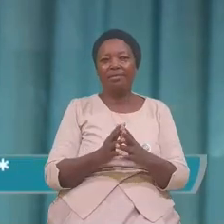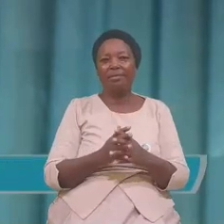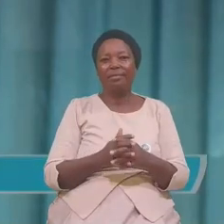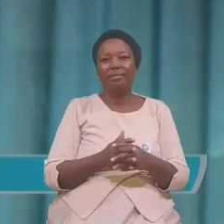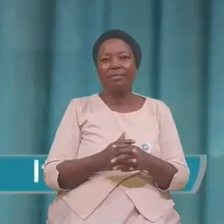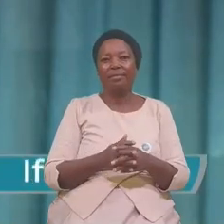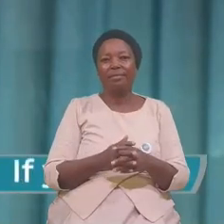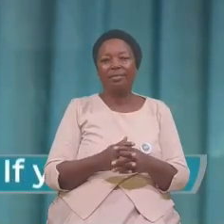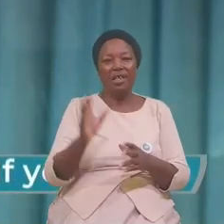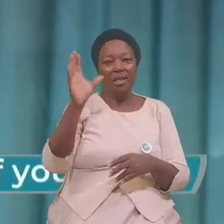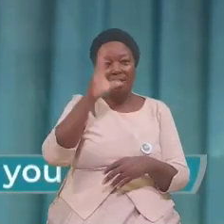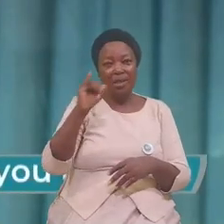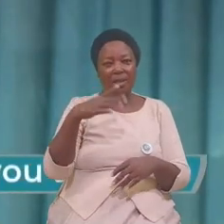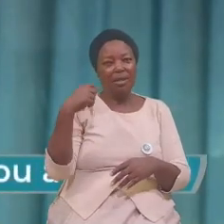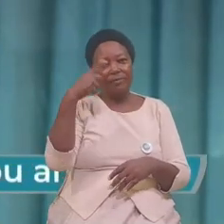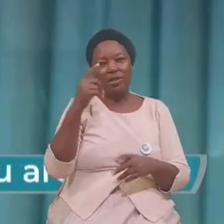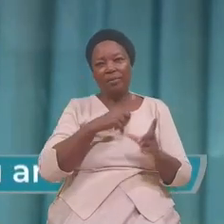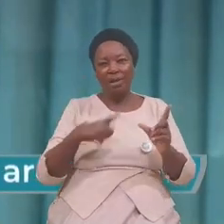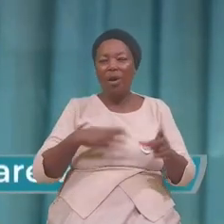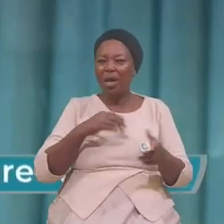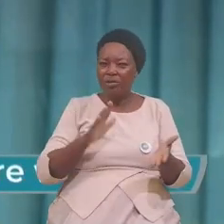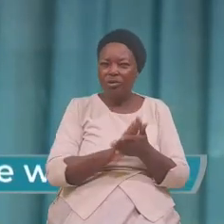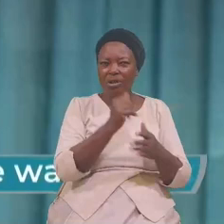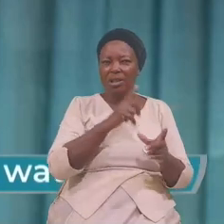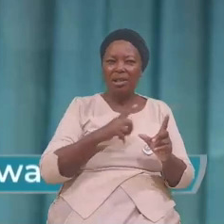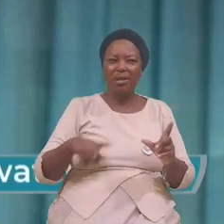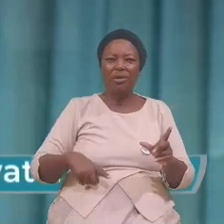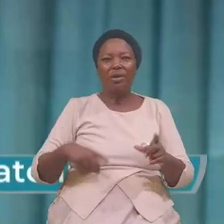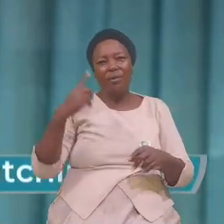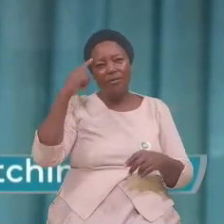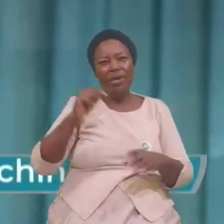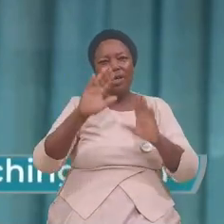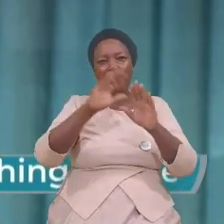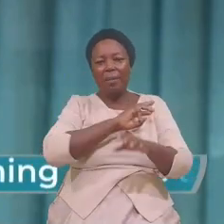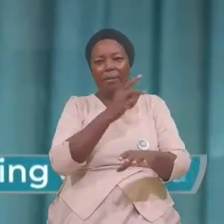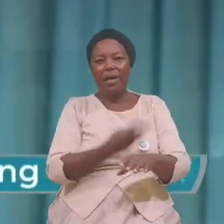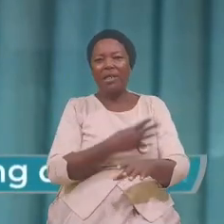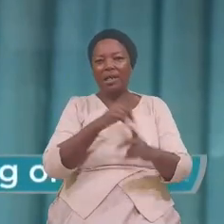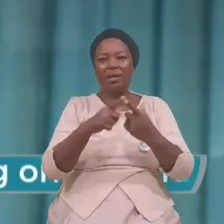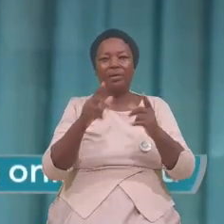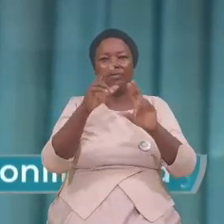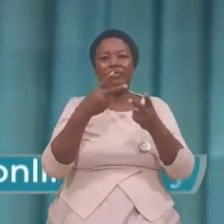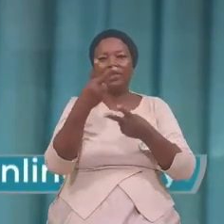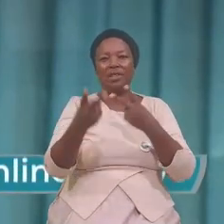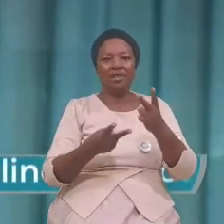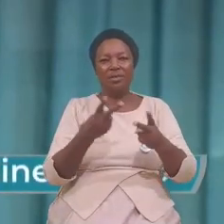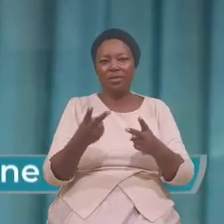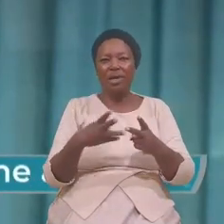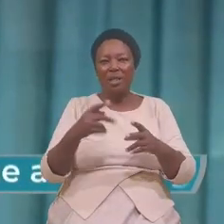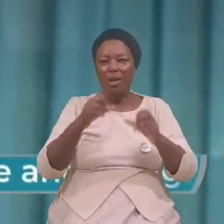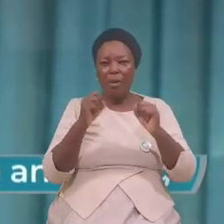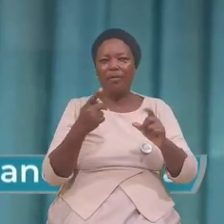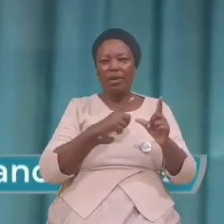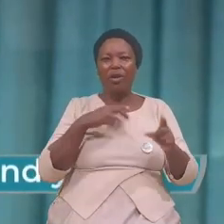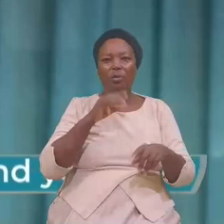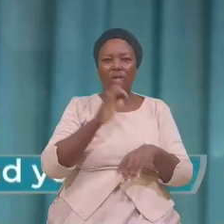cherchant la face du Seigneur et confiant au Seigneur pour une visitation divine. La puissance du Seigneur va vous